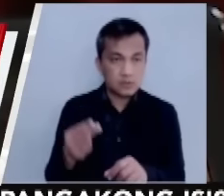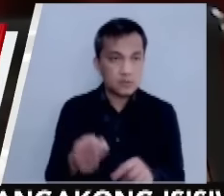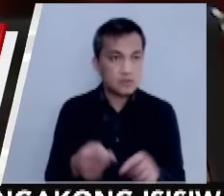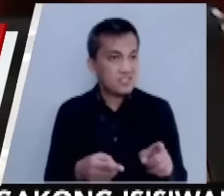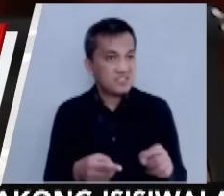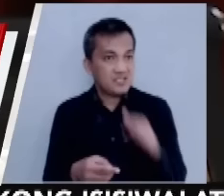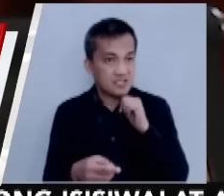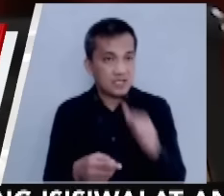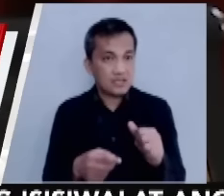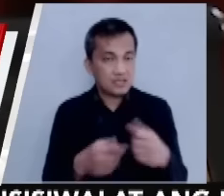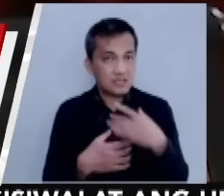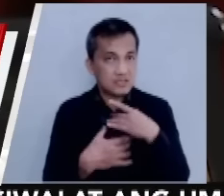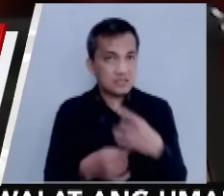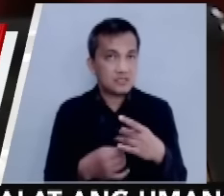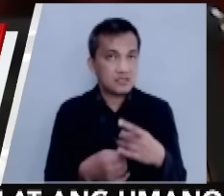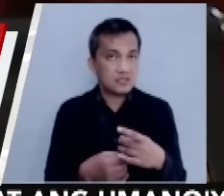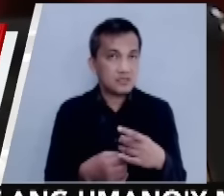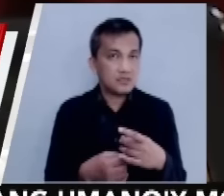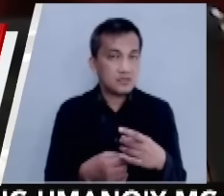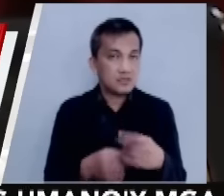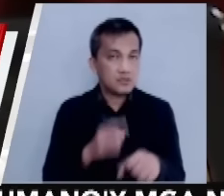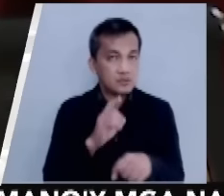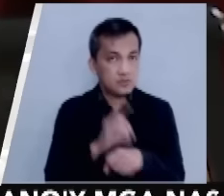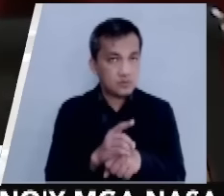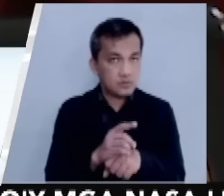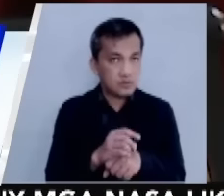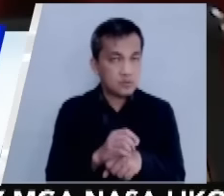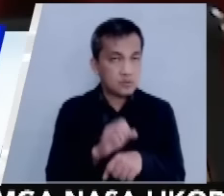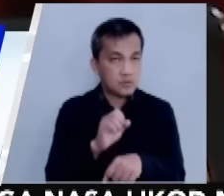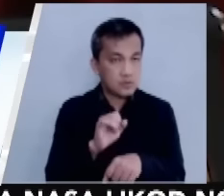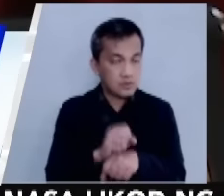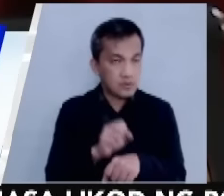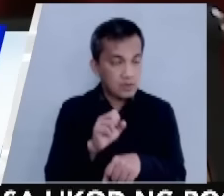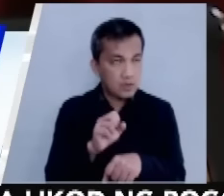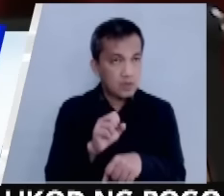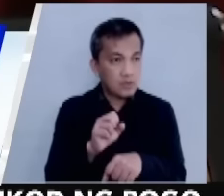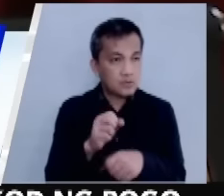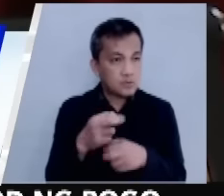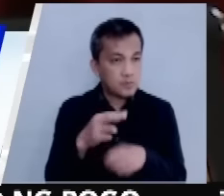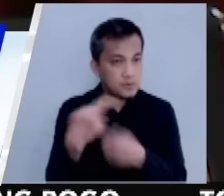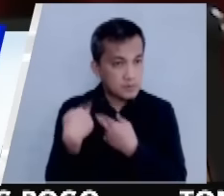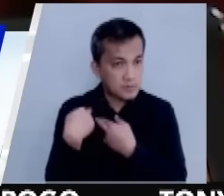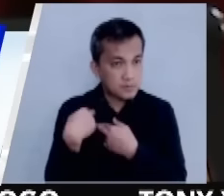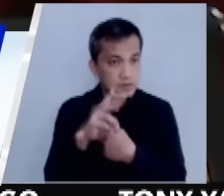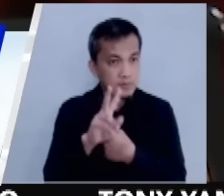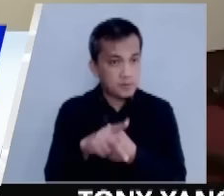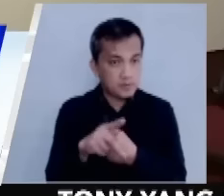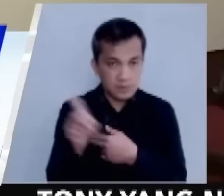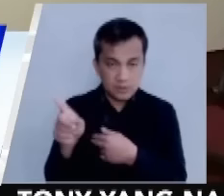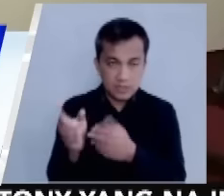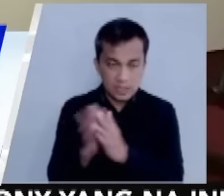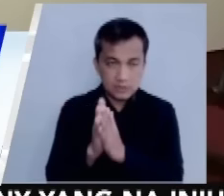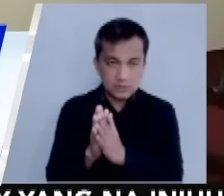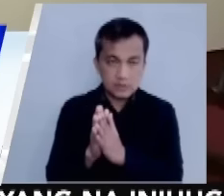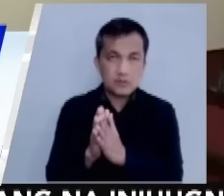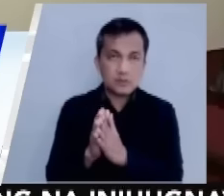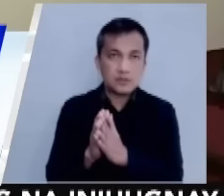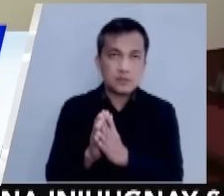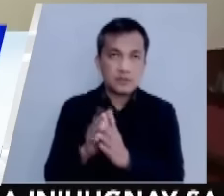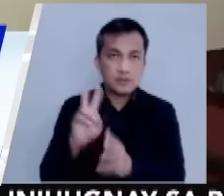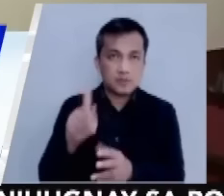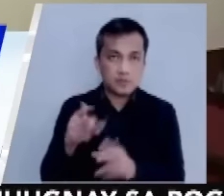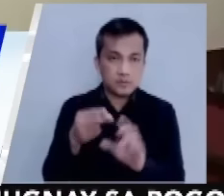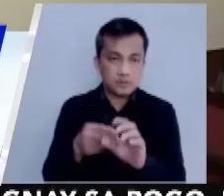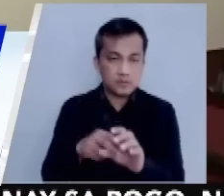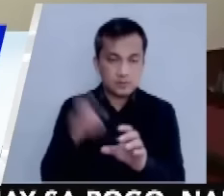pong duties and functions as the Vice President, we can ask the Vice President to step down. Mula sa mga bagito